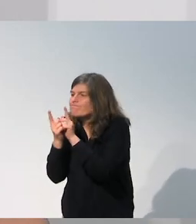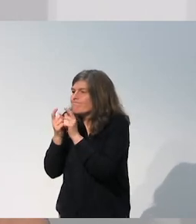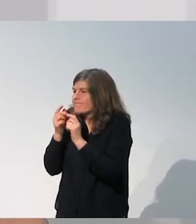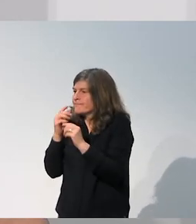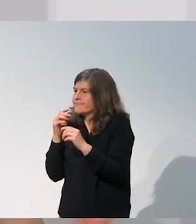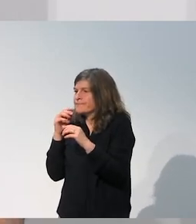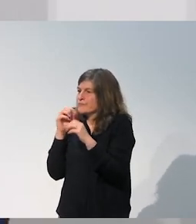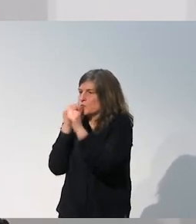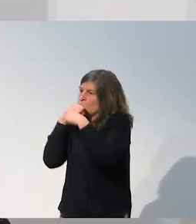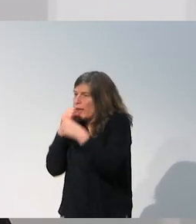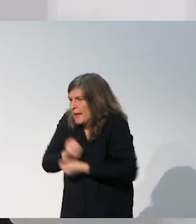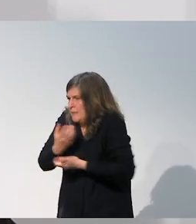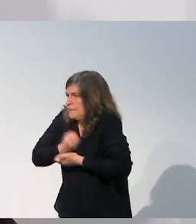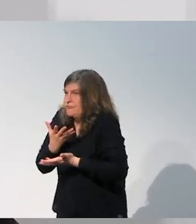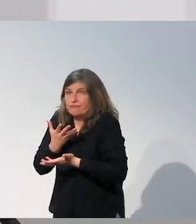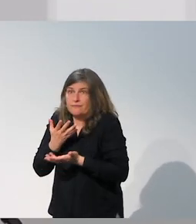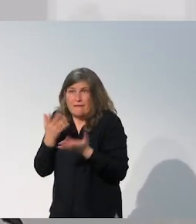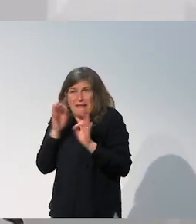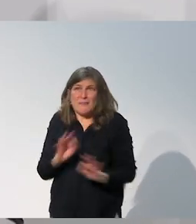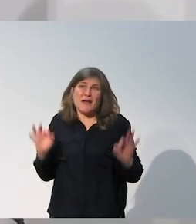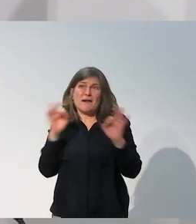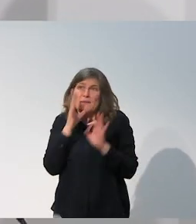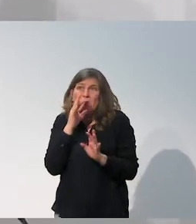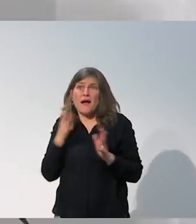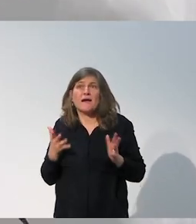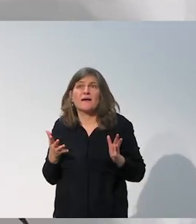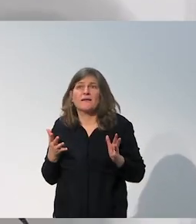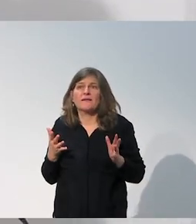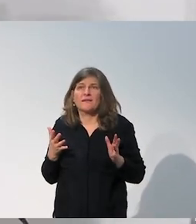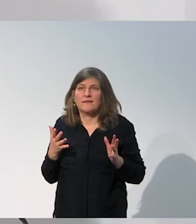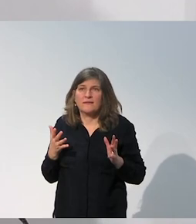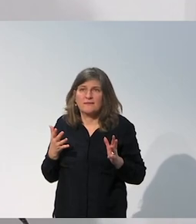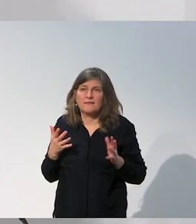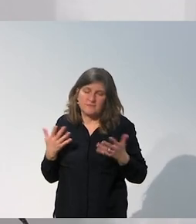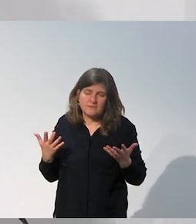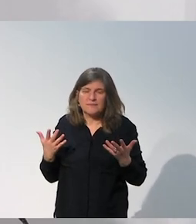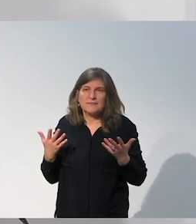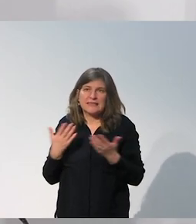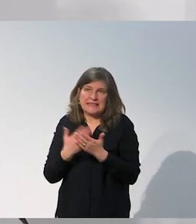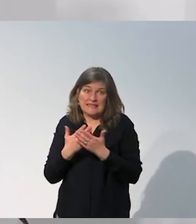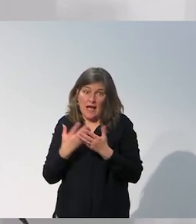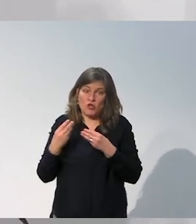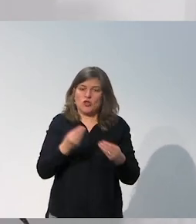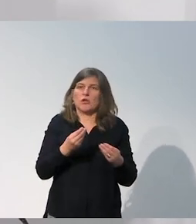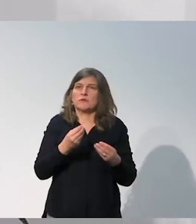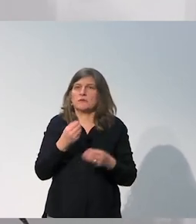confidence, sont coupés, n'existent pas. Voilà. Donc, ça renforce encore,